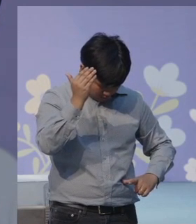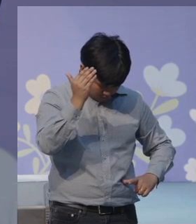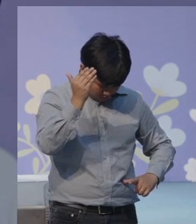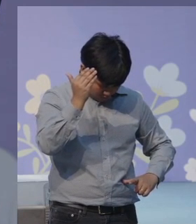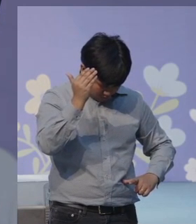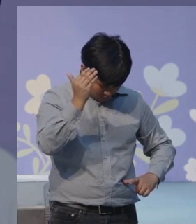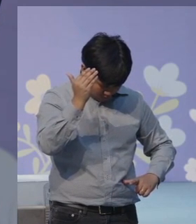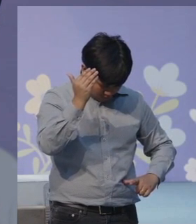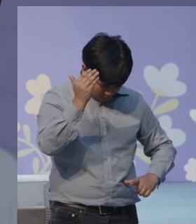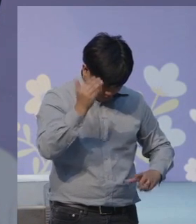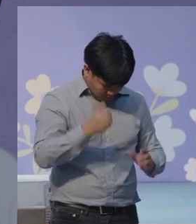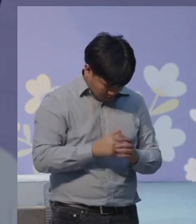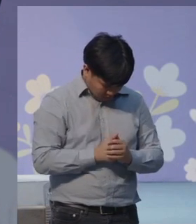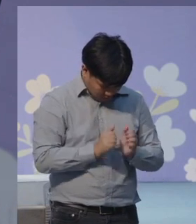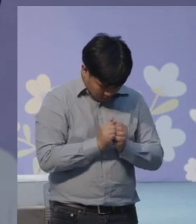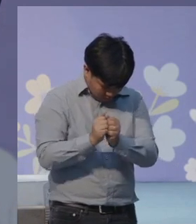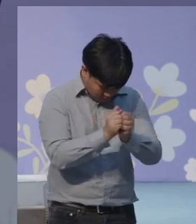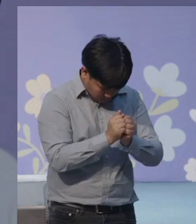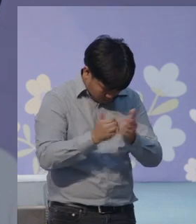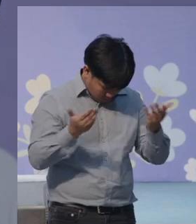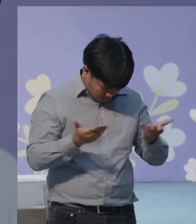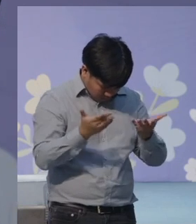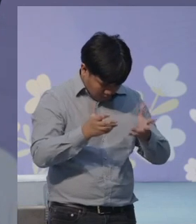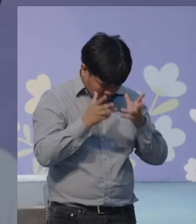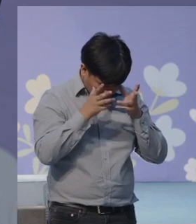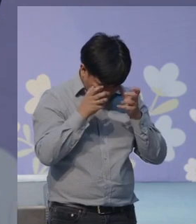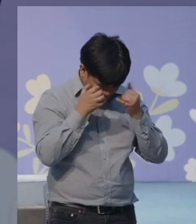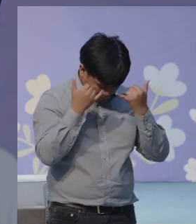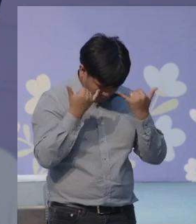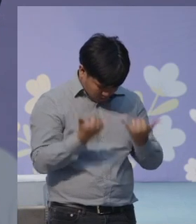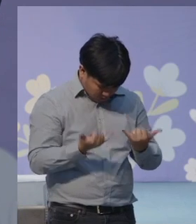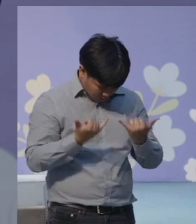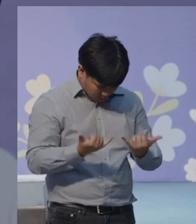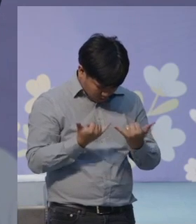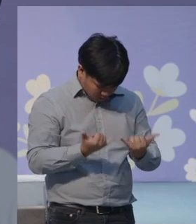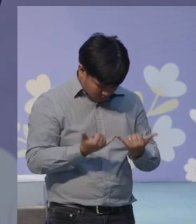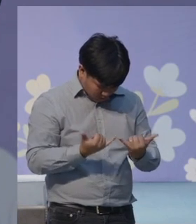itong mga kasama ko dito na nakikinig sa akin,